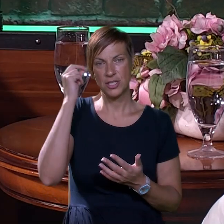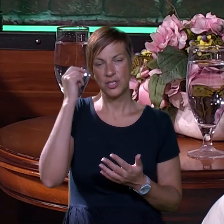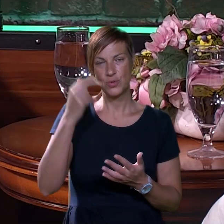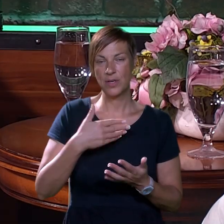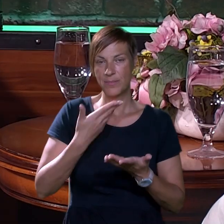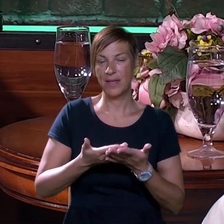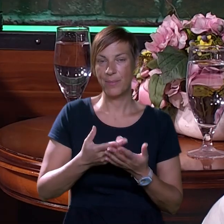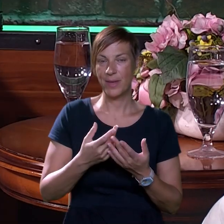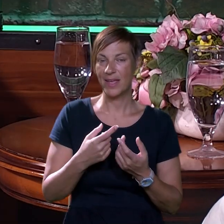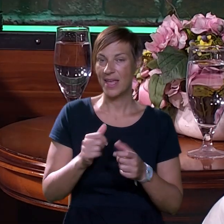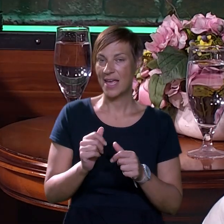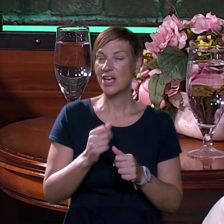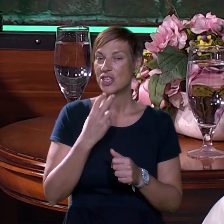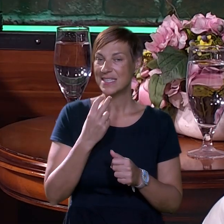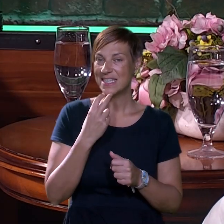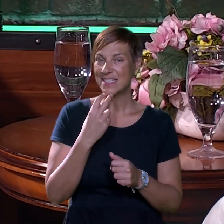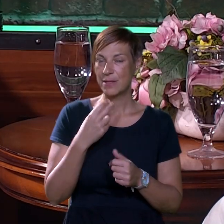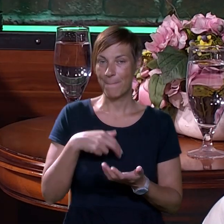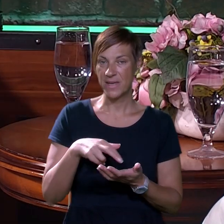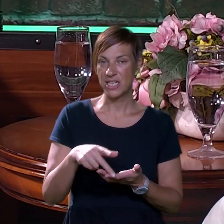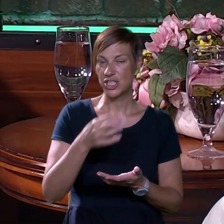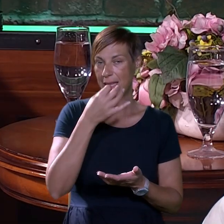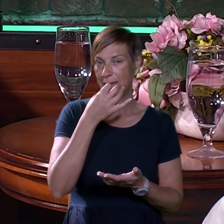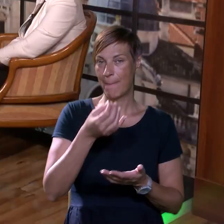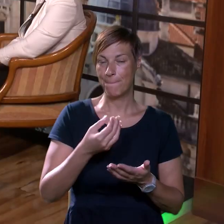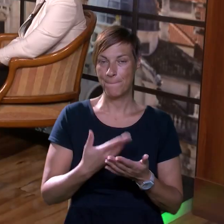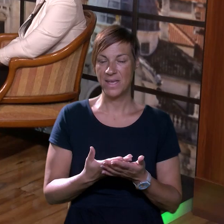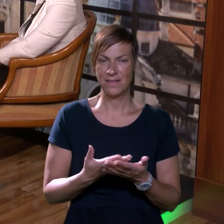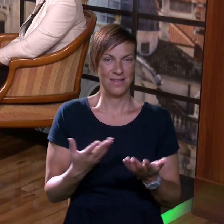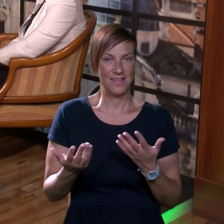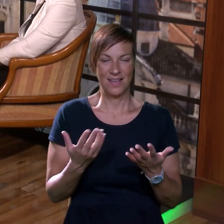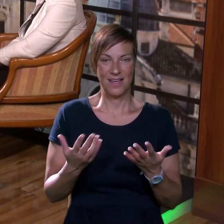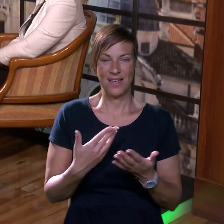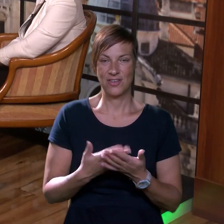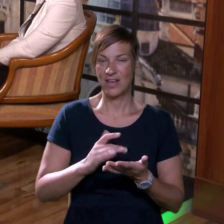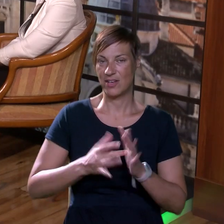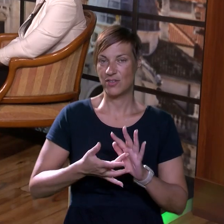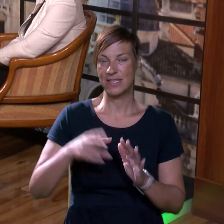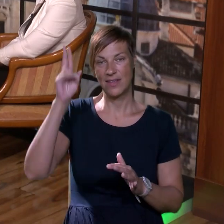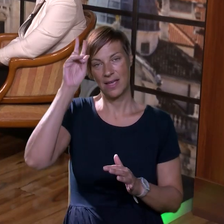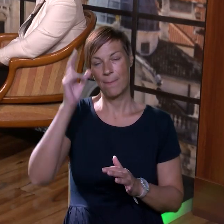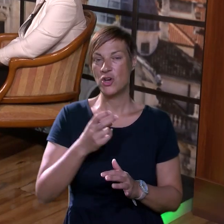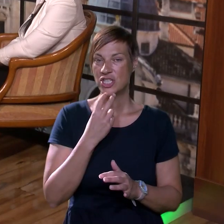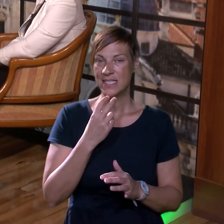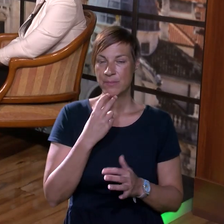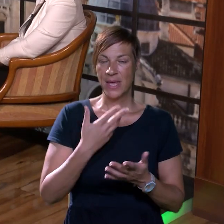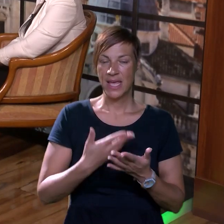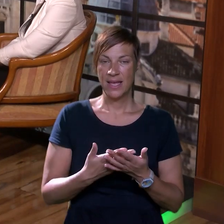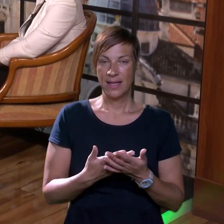čujem tebe kako se smiješ. Idem je pitati kako se ona nakon svega može